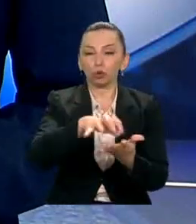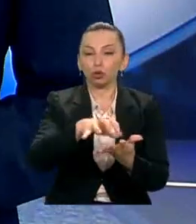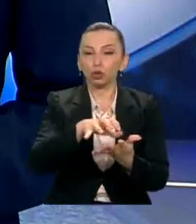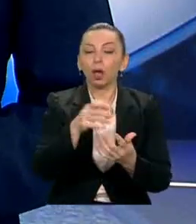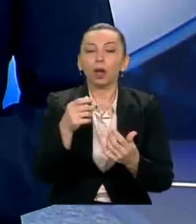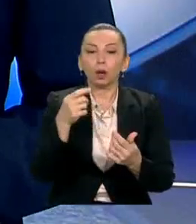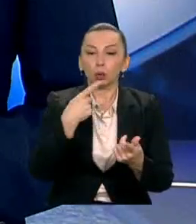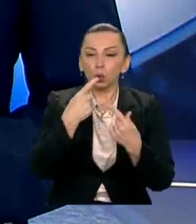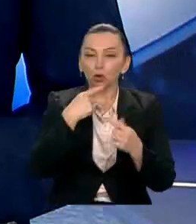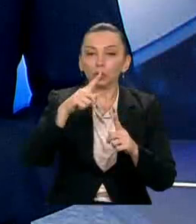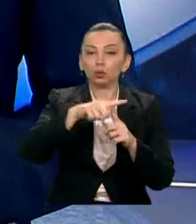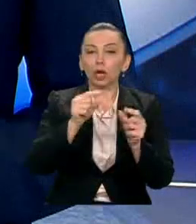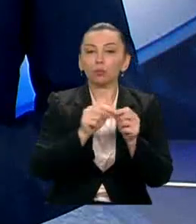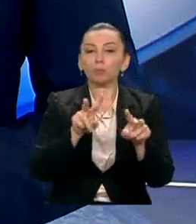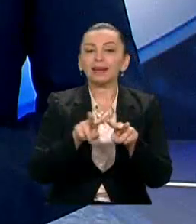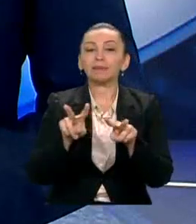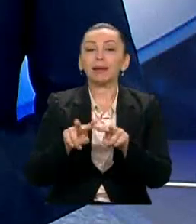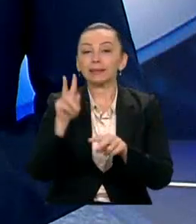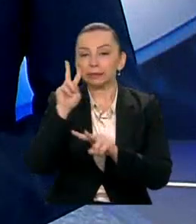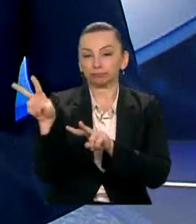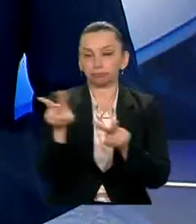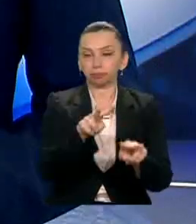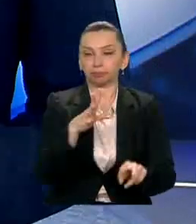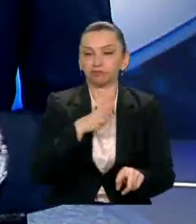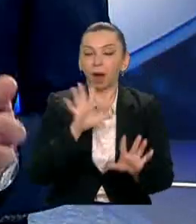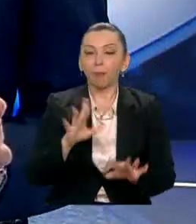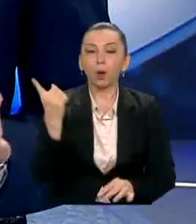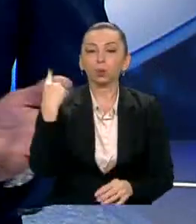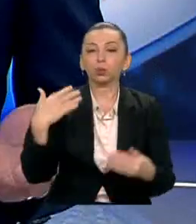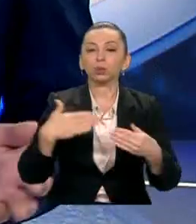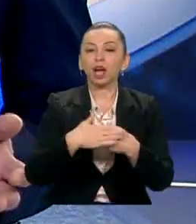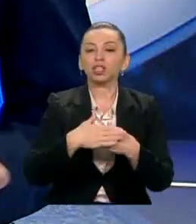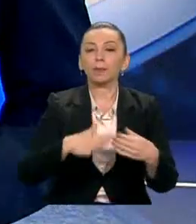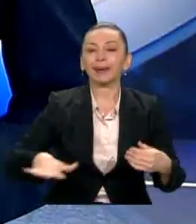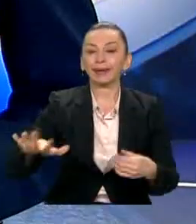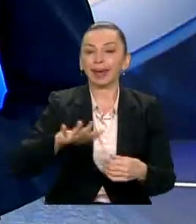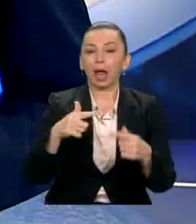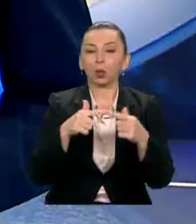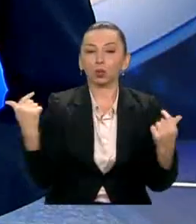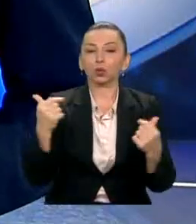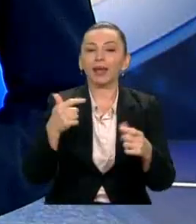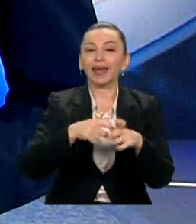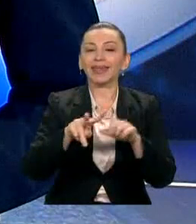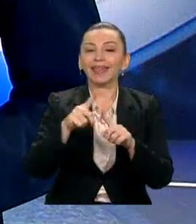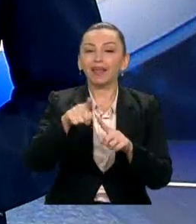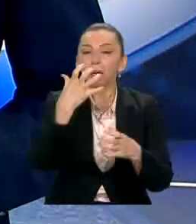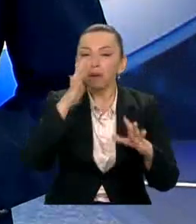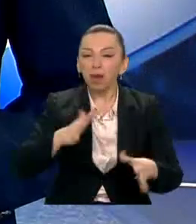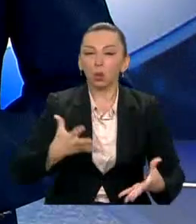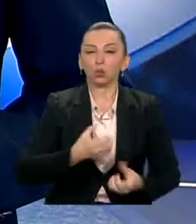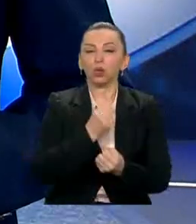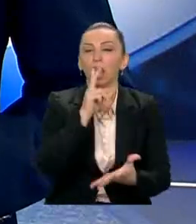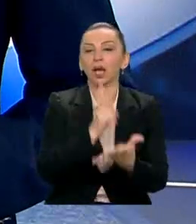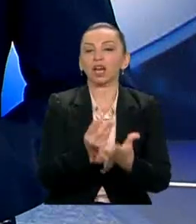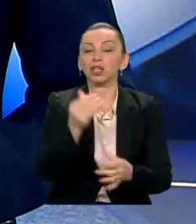tamamlayan Türkiye Büyük Millet Meclisine çevrilmişti ama dün akşam genel kuruldan EYT bekleyenleri üzecek bir